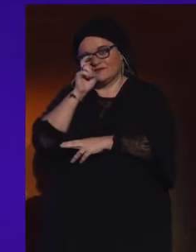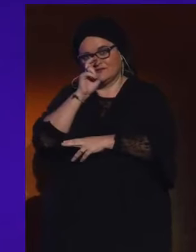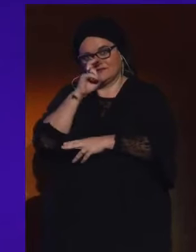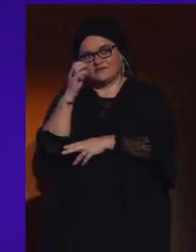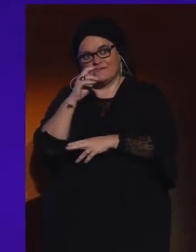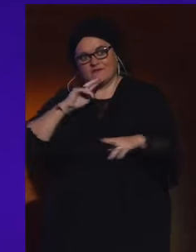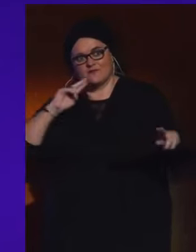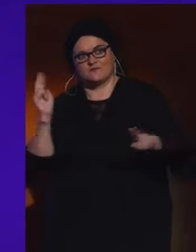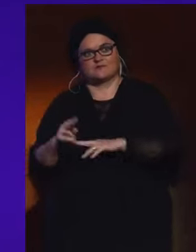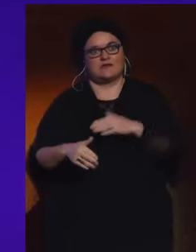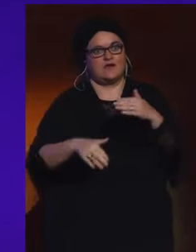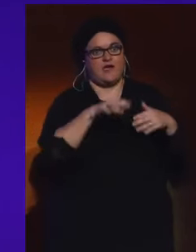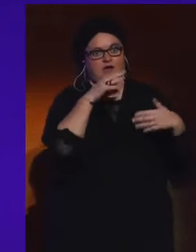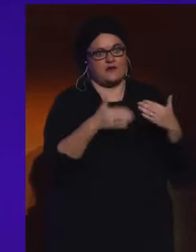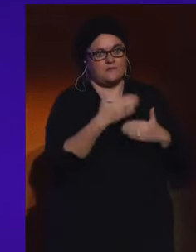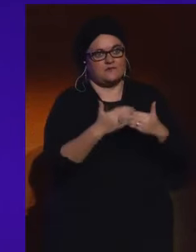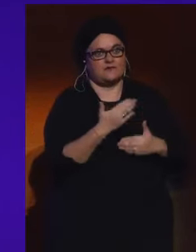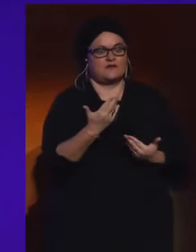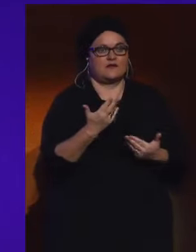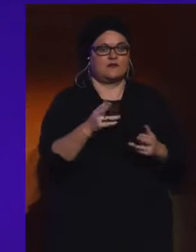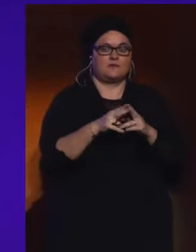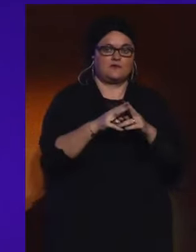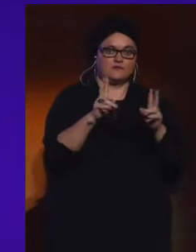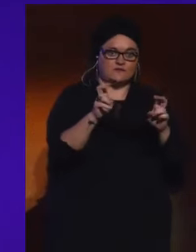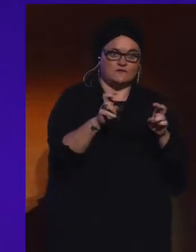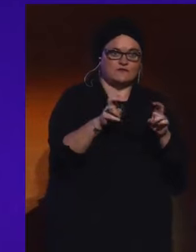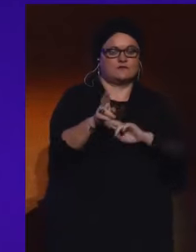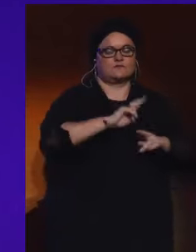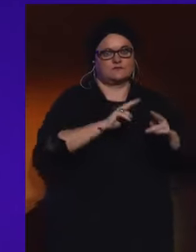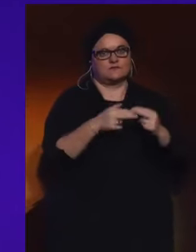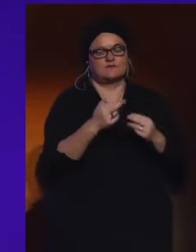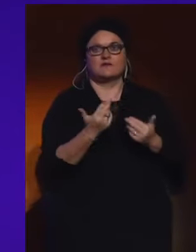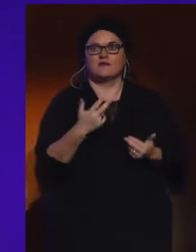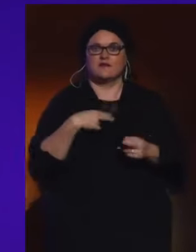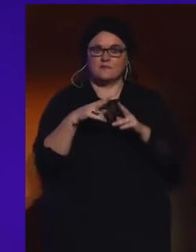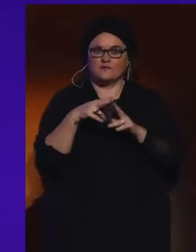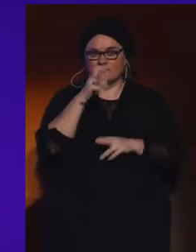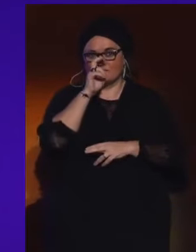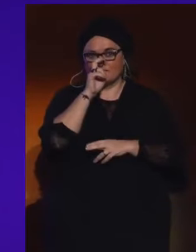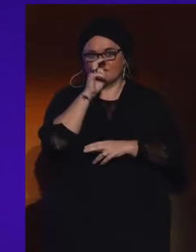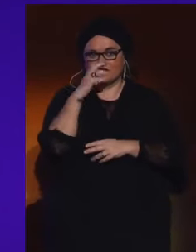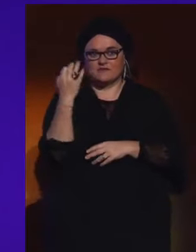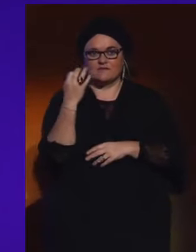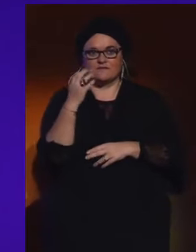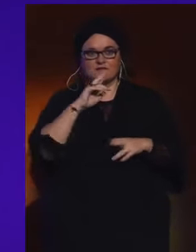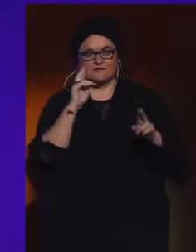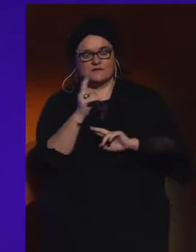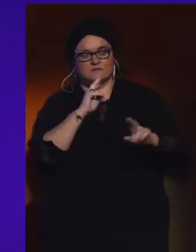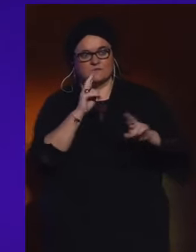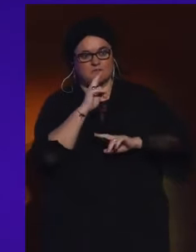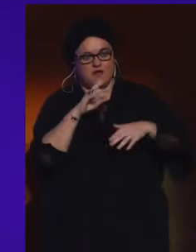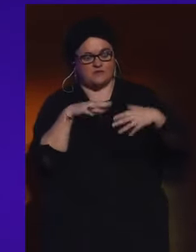eguneratuak eskatzen dituztelako, eta galdera berriek erantzun berriak. Las viejas preguntas requieren de